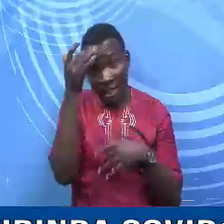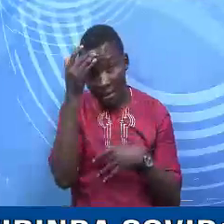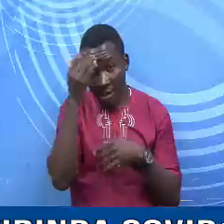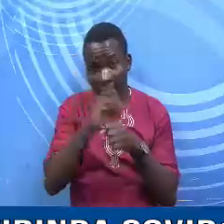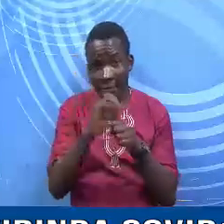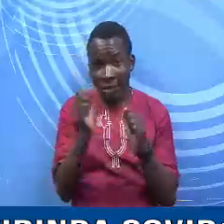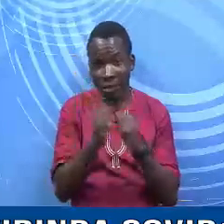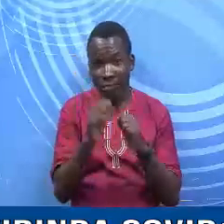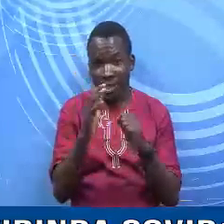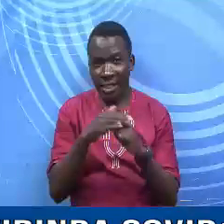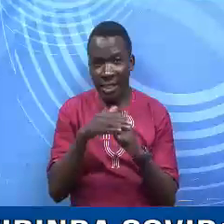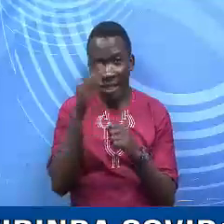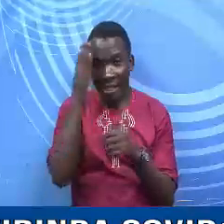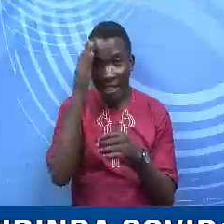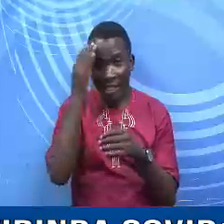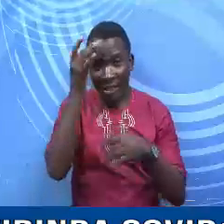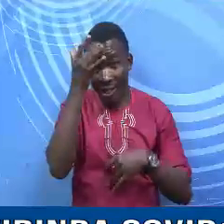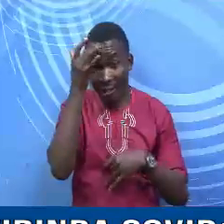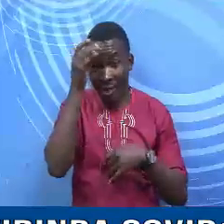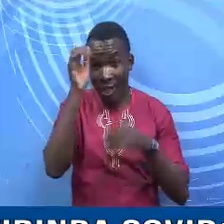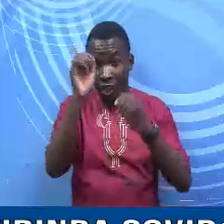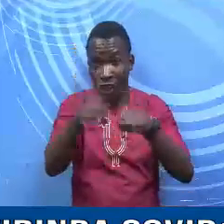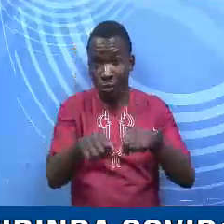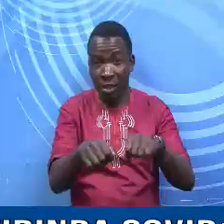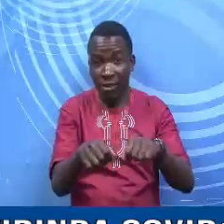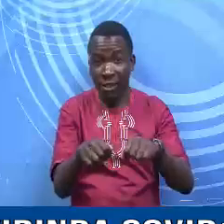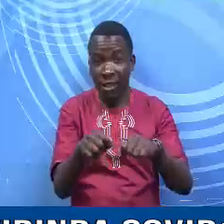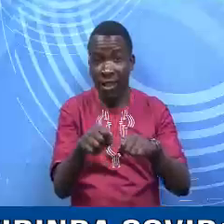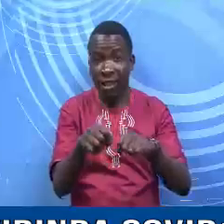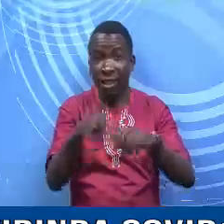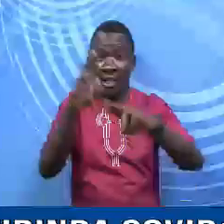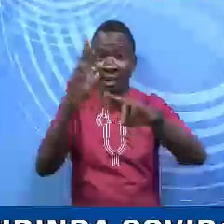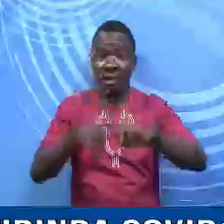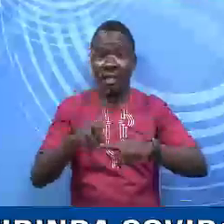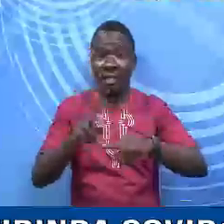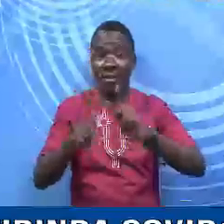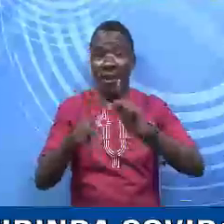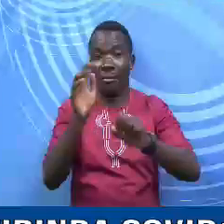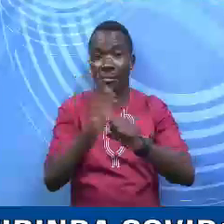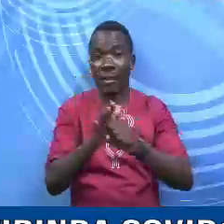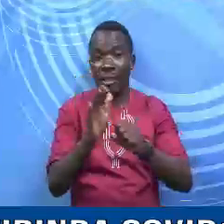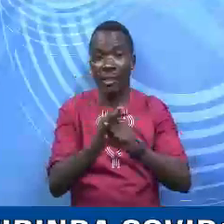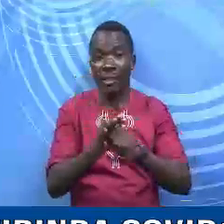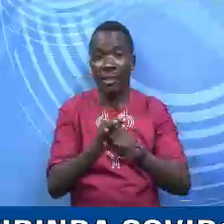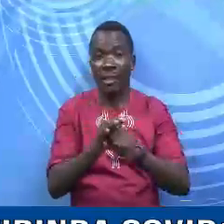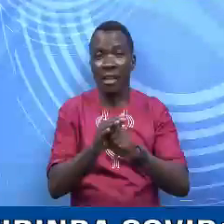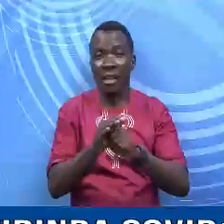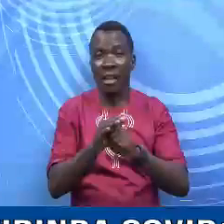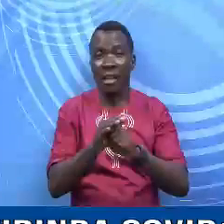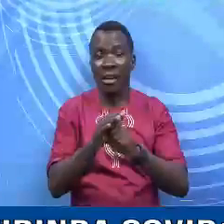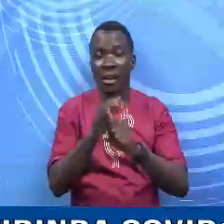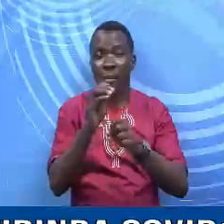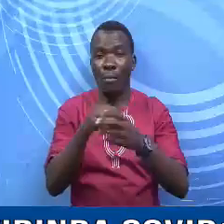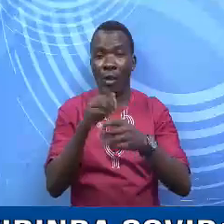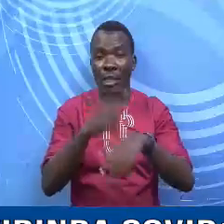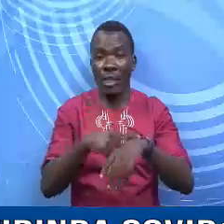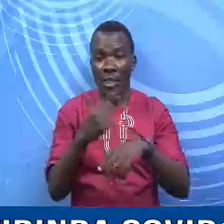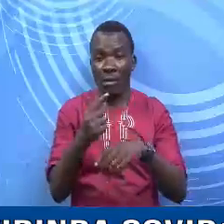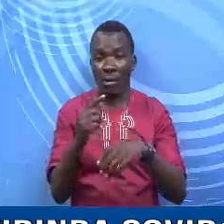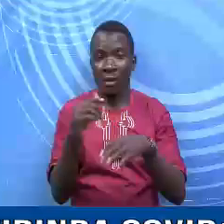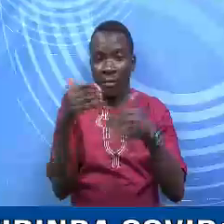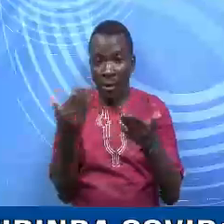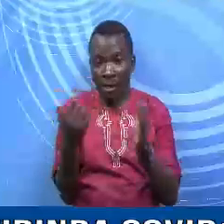coronavirus ngize ko ari icyorezo gishobora kwica abantu benshi mu gihe gito amabwiriza yo kukirinda ni